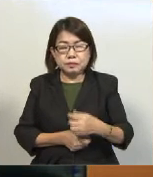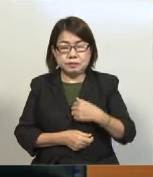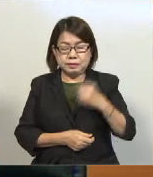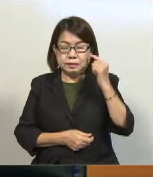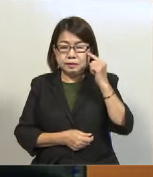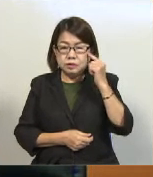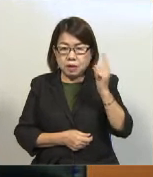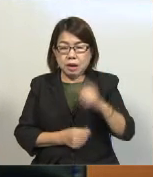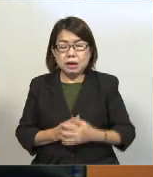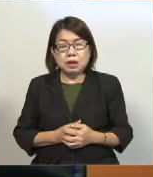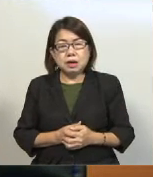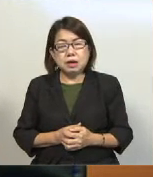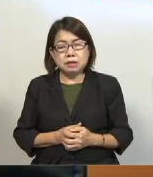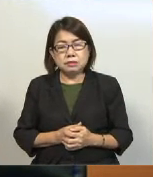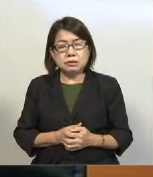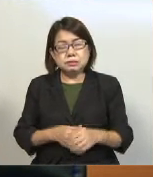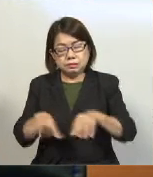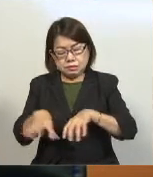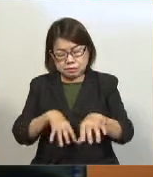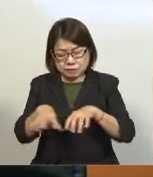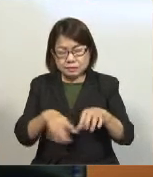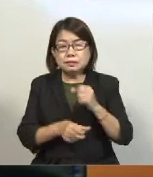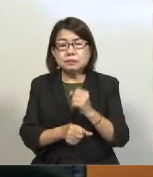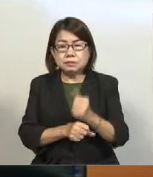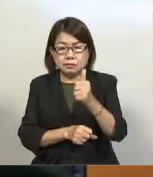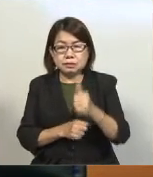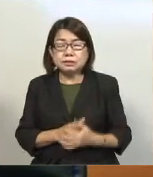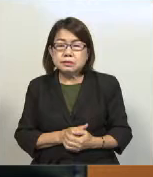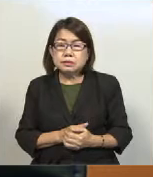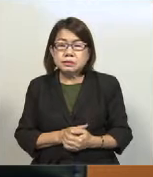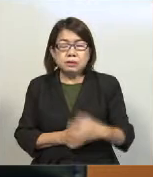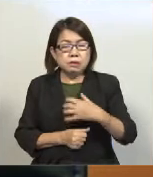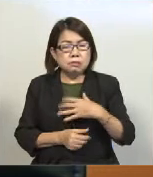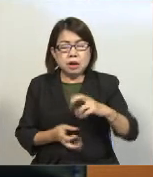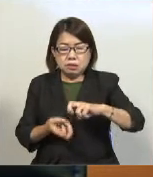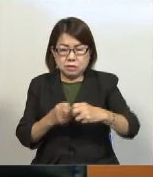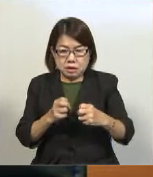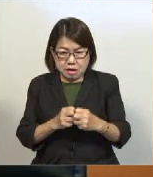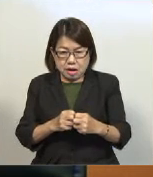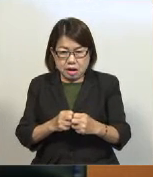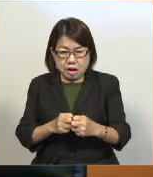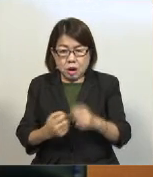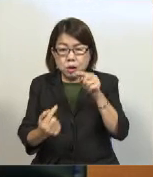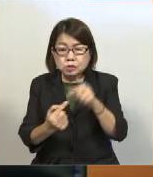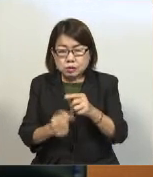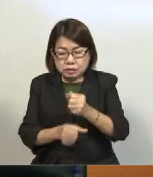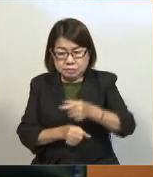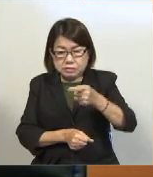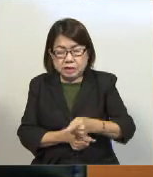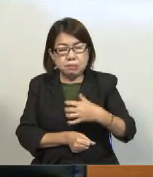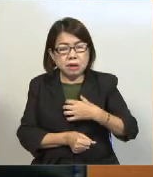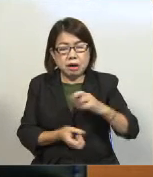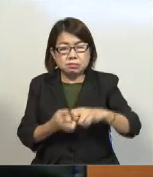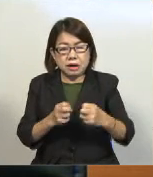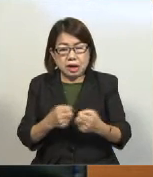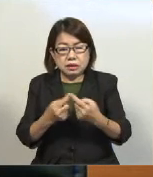ว่าสามารถบริหารจัดการเพื่อไม่ให้เกิดปัญหาในทางปฏิบัติได้หาก